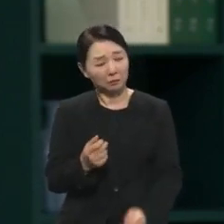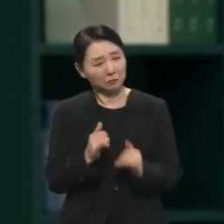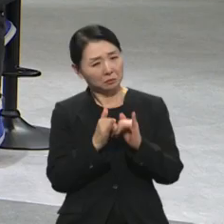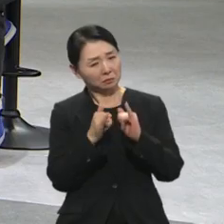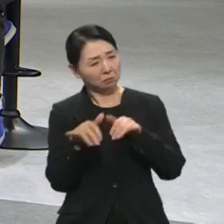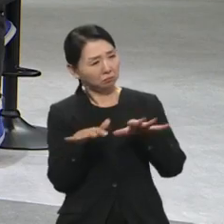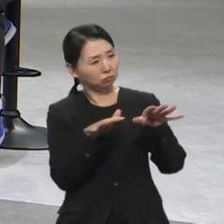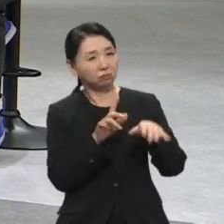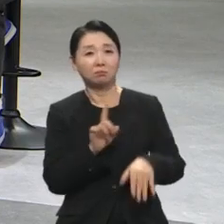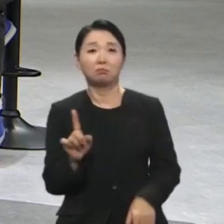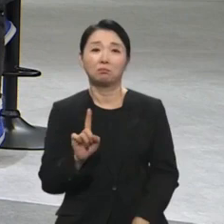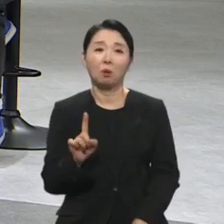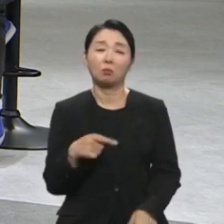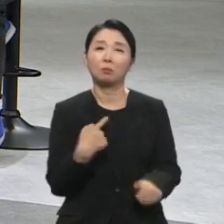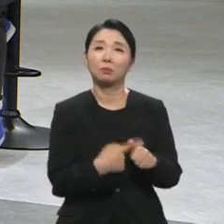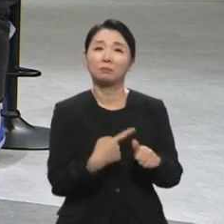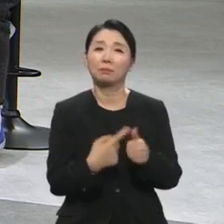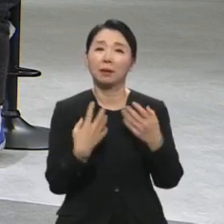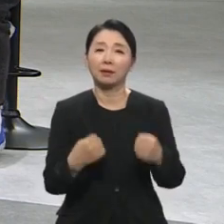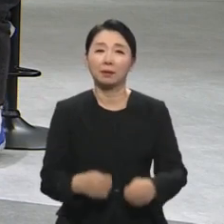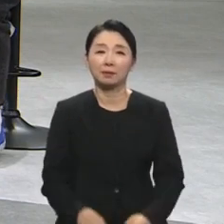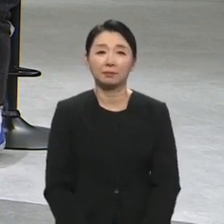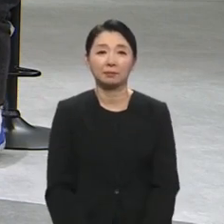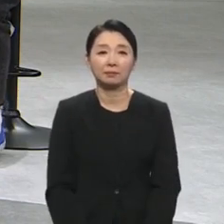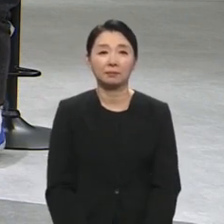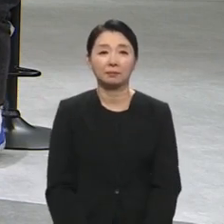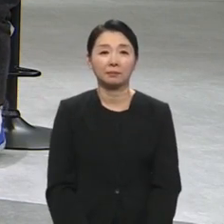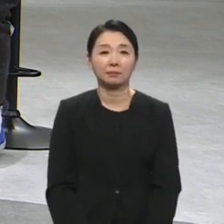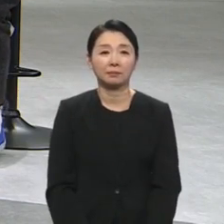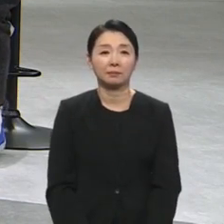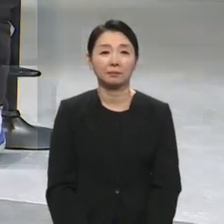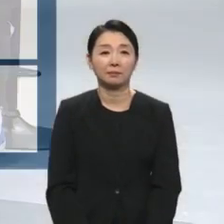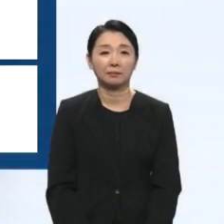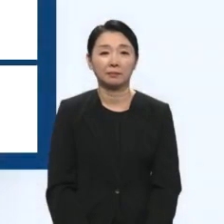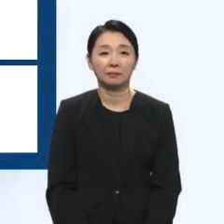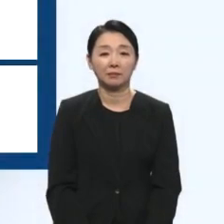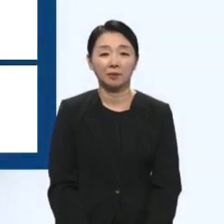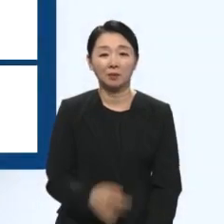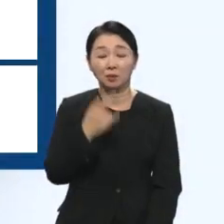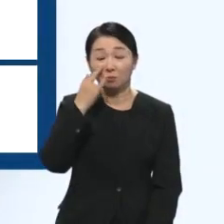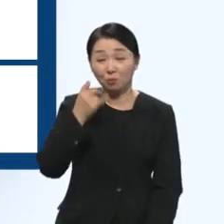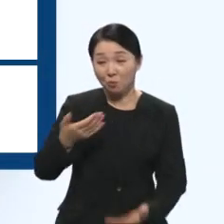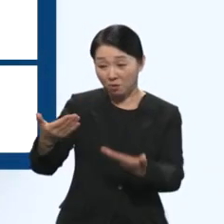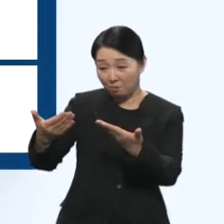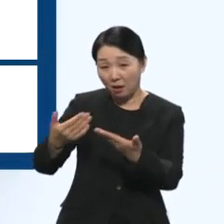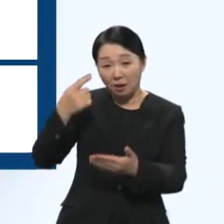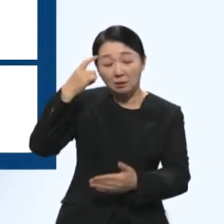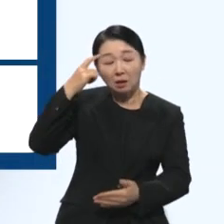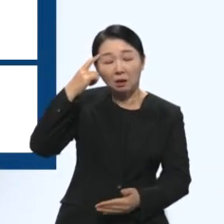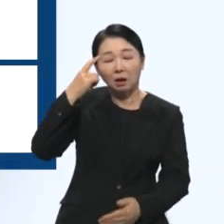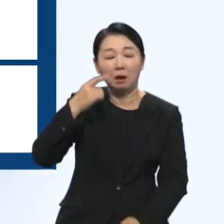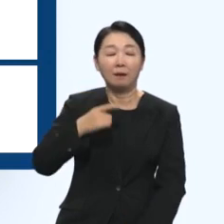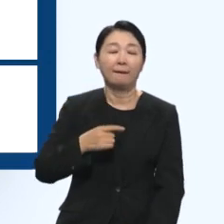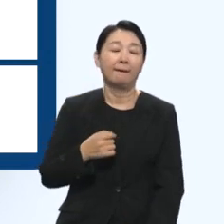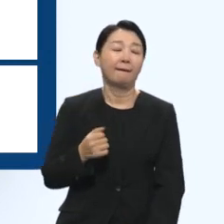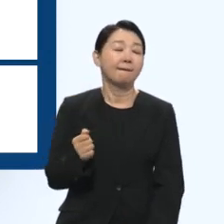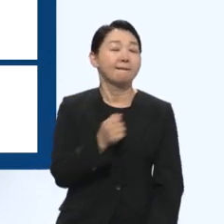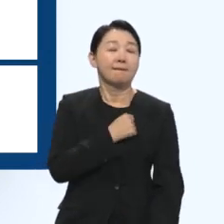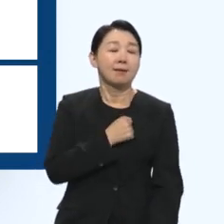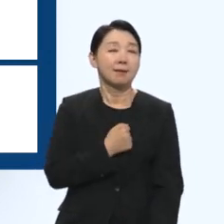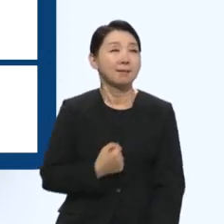좀 어때요 비판적인 내용이 많습니다 한번 좀 볼게요 부모님이 이런 쪽지 받았다고 생각하면 진짜 억장이 무너진다